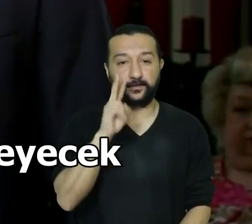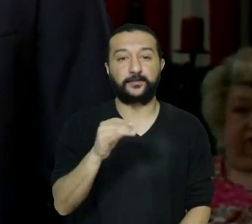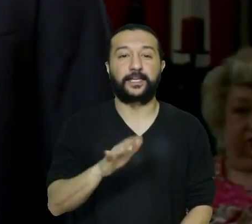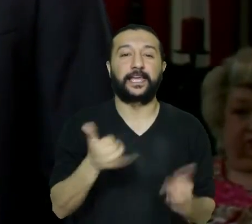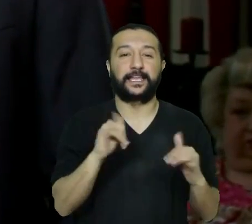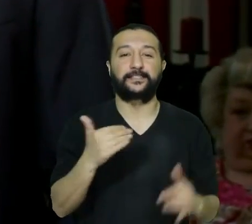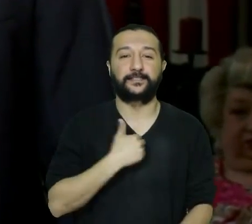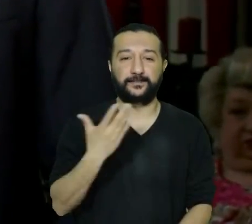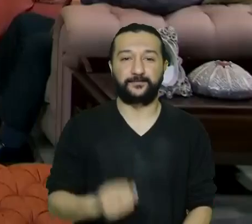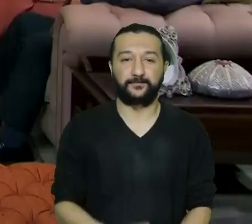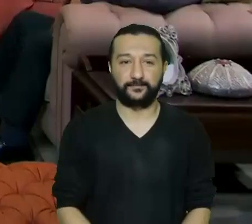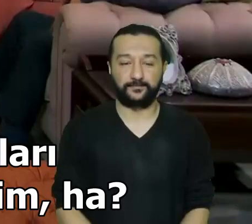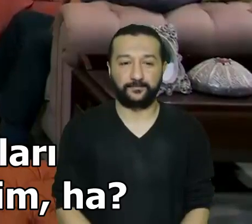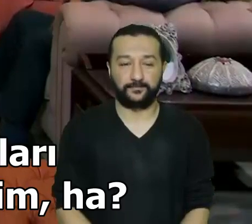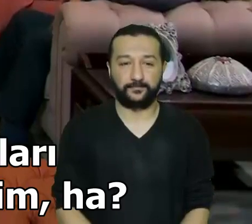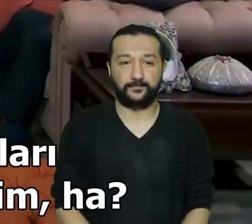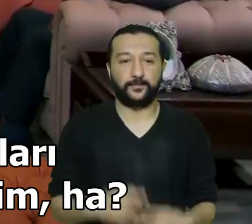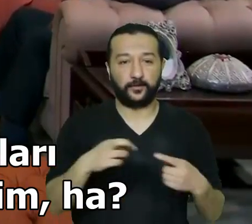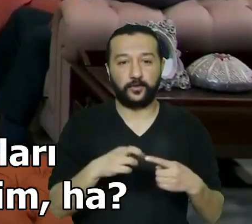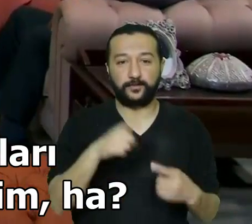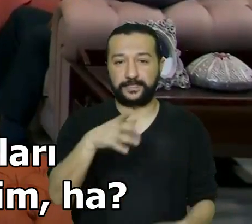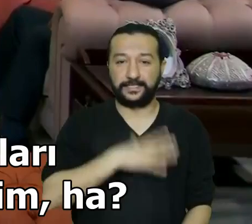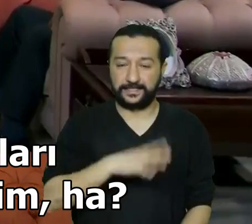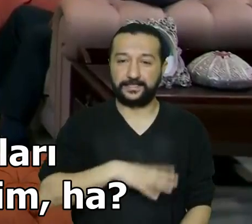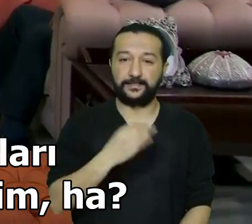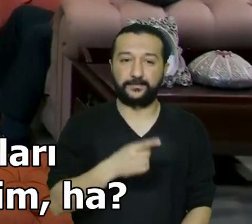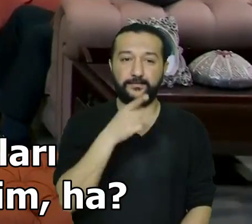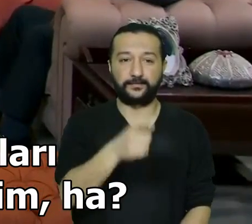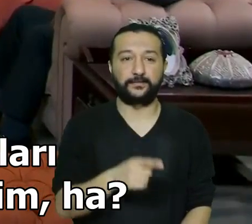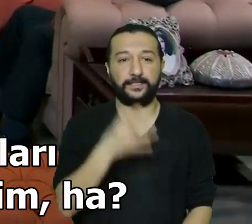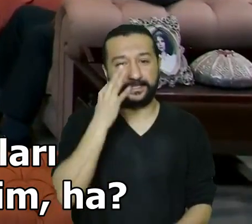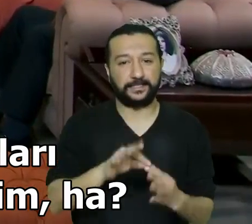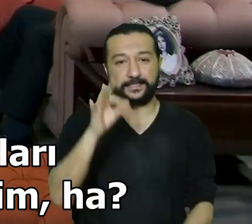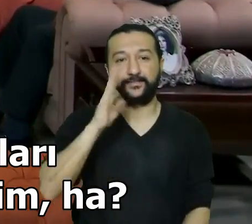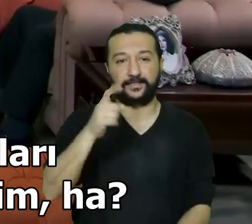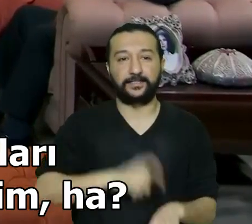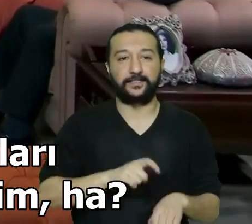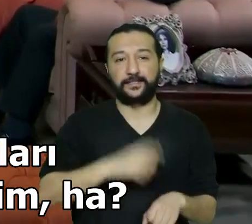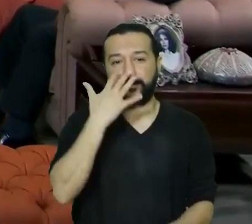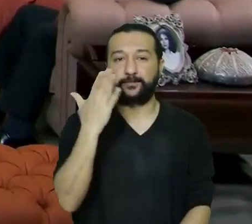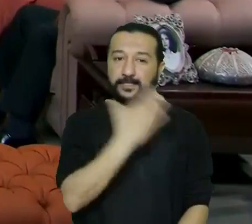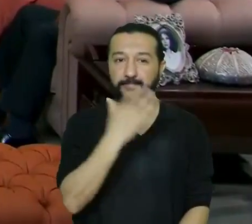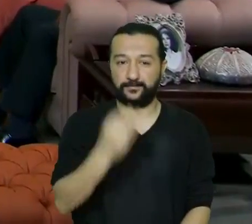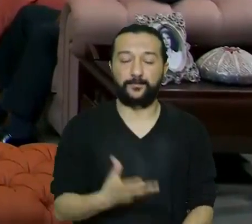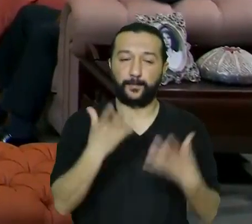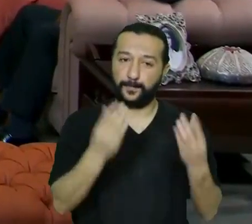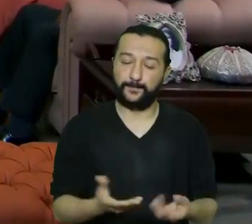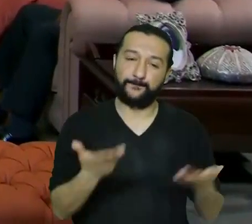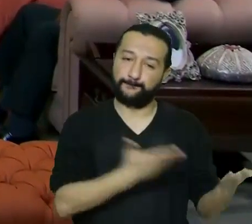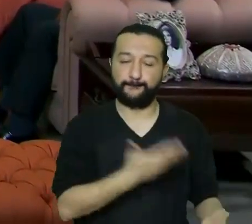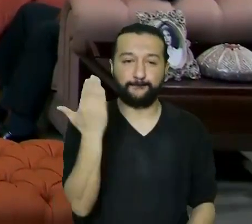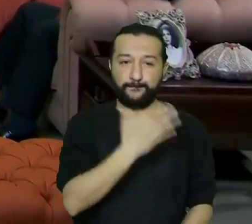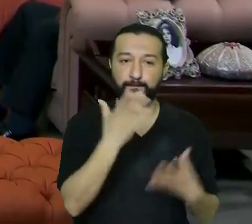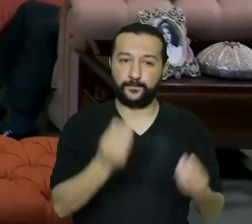ve ben çok eğleneceğim. Rüyamcığım istersen İnsanları daha fazla bekletmeyelim, gidelim ha? Ah tabii ki.